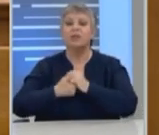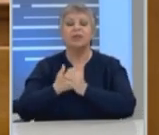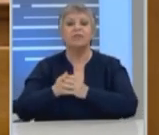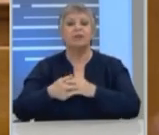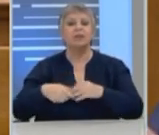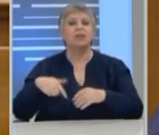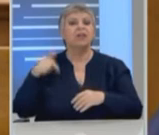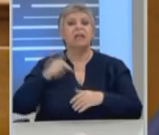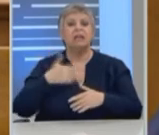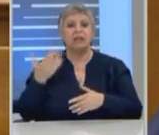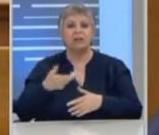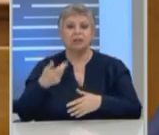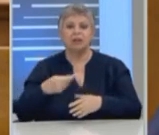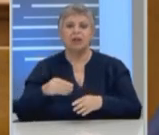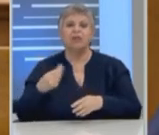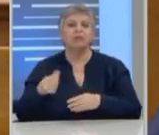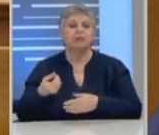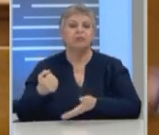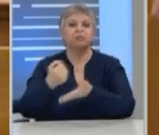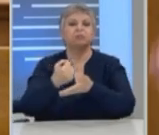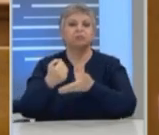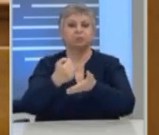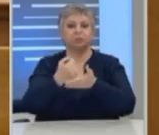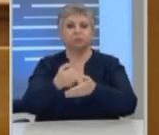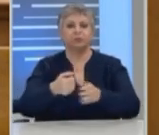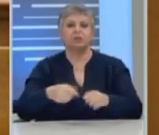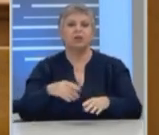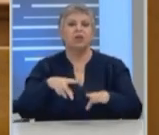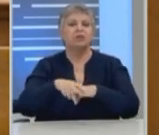χρήματα των ανακεφαλοποιήσεων, ώστε αυτά να καταλήγουν στις